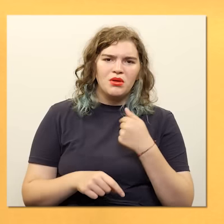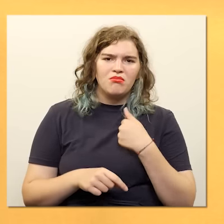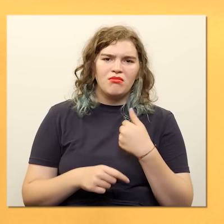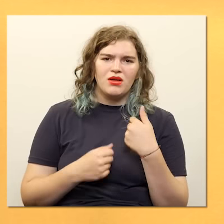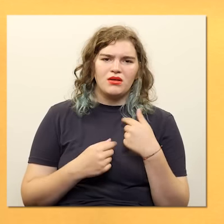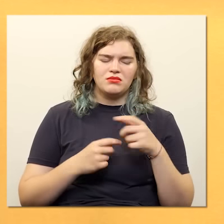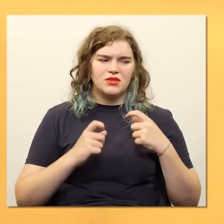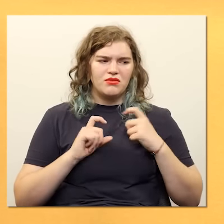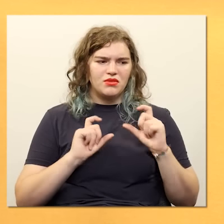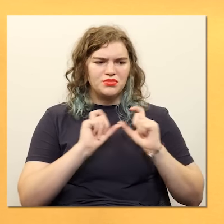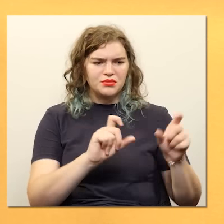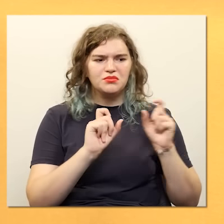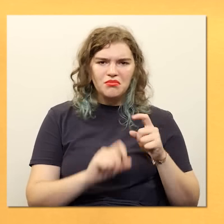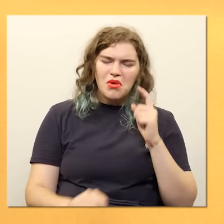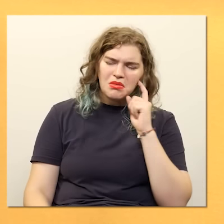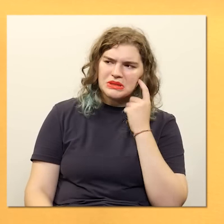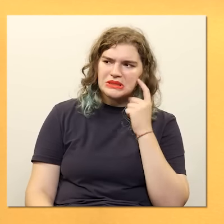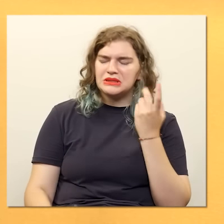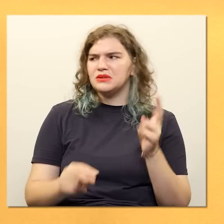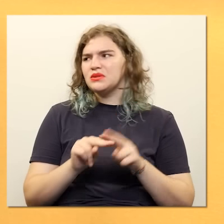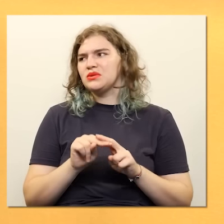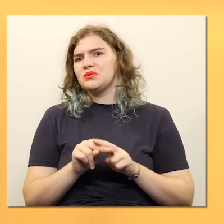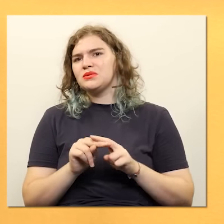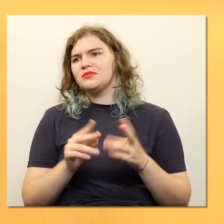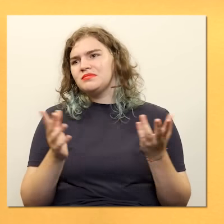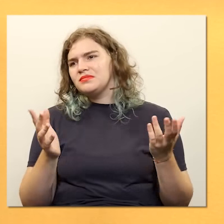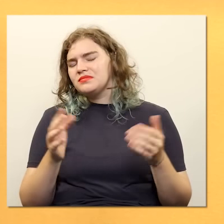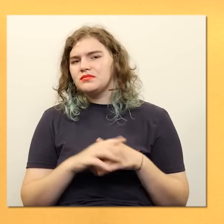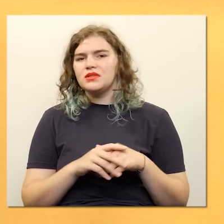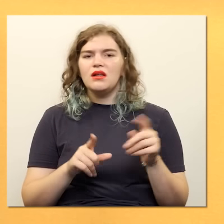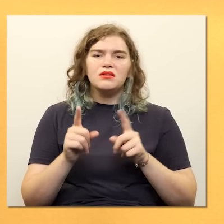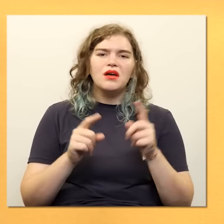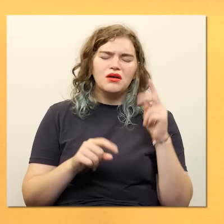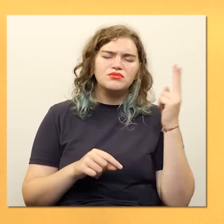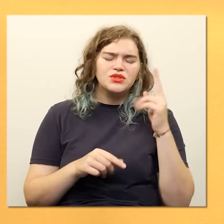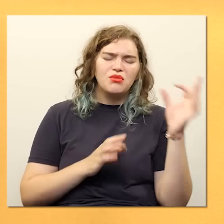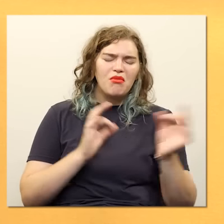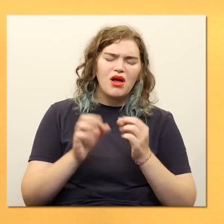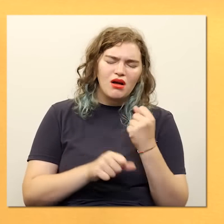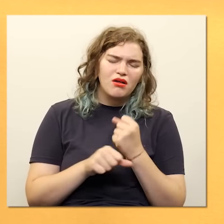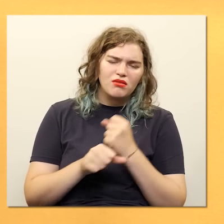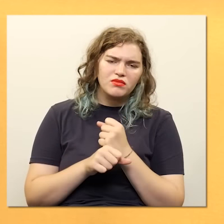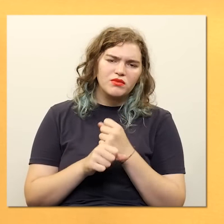duc. M-am gândit la asta. Mm-hmm. Dar uite că Dumnezeu